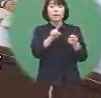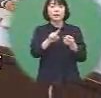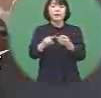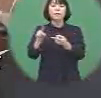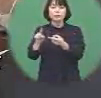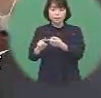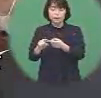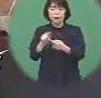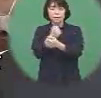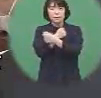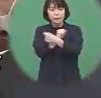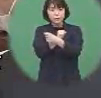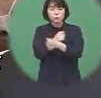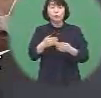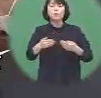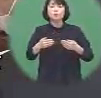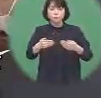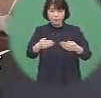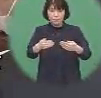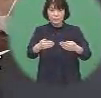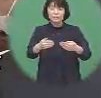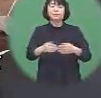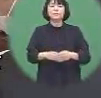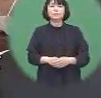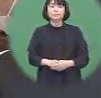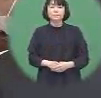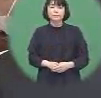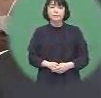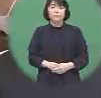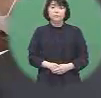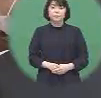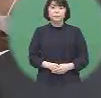て調査や研究を進めます